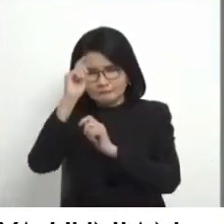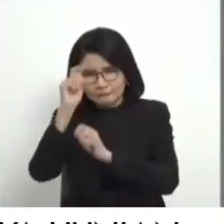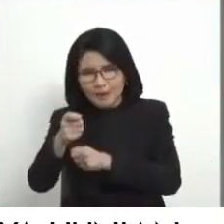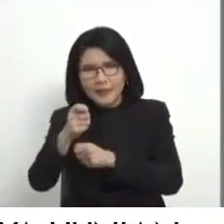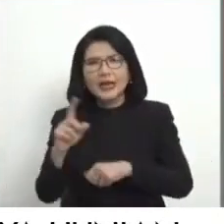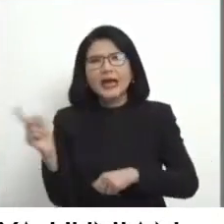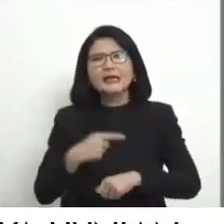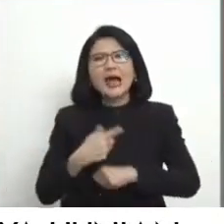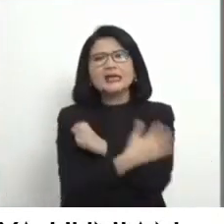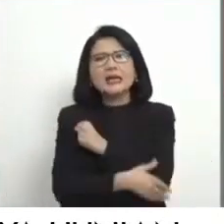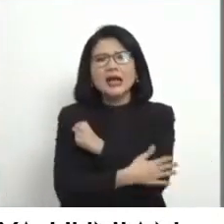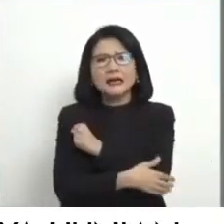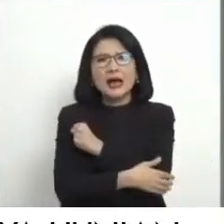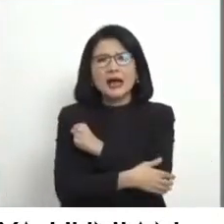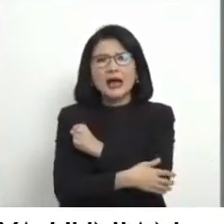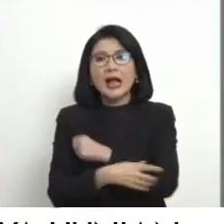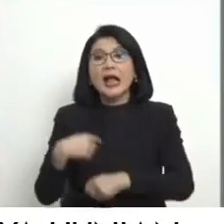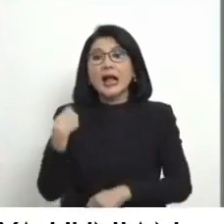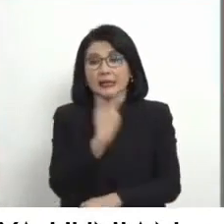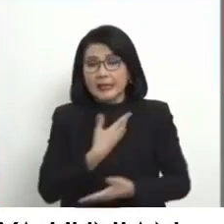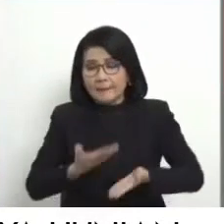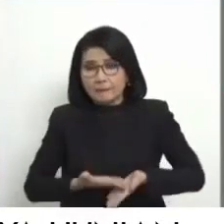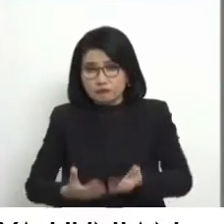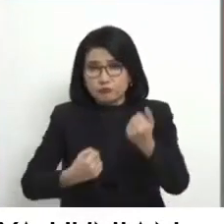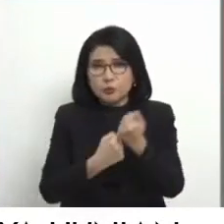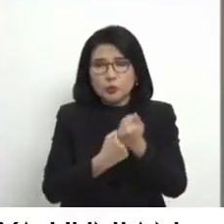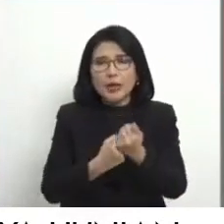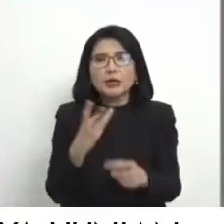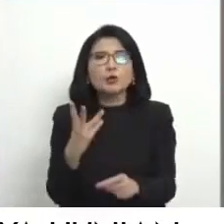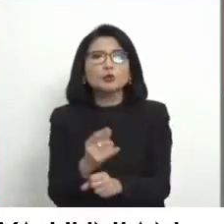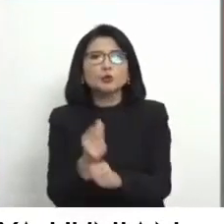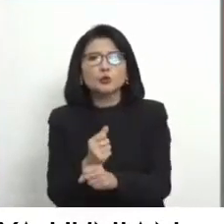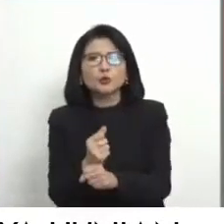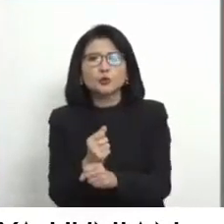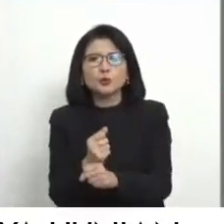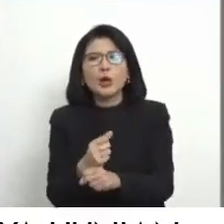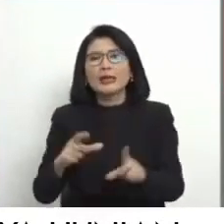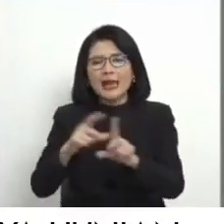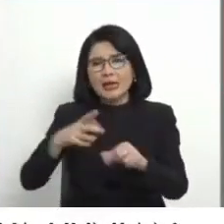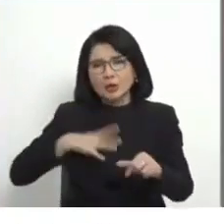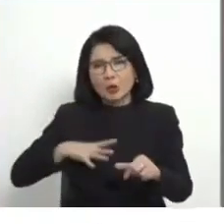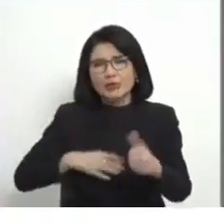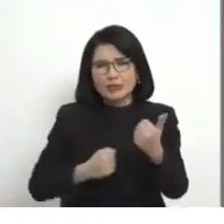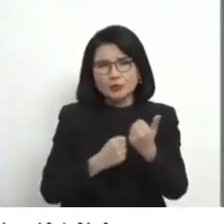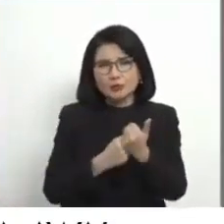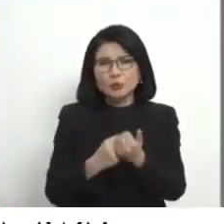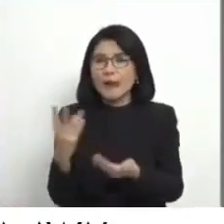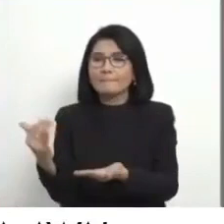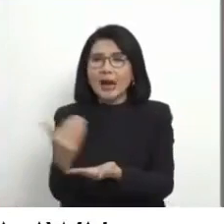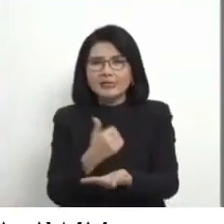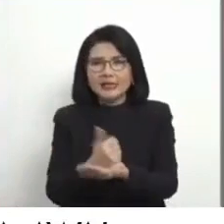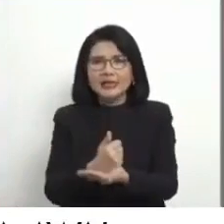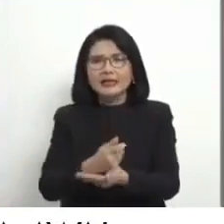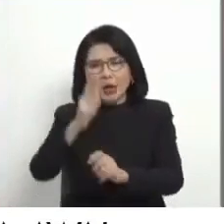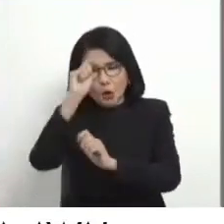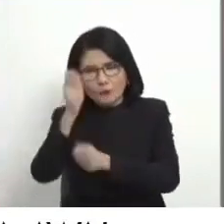mereka Jadi kita berikan dukungan kepada guru dalam artian status dosen juga begitu kemudian penghasilannya dan